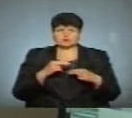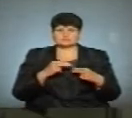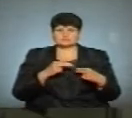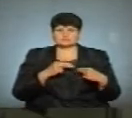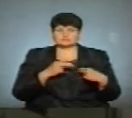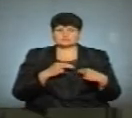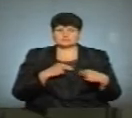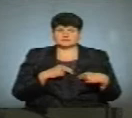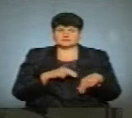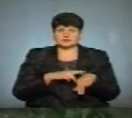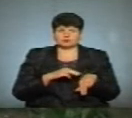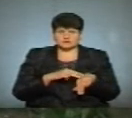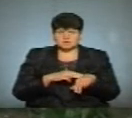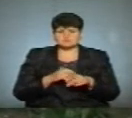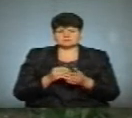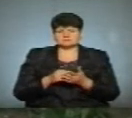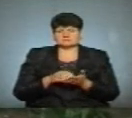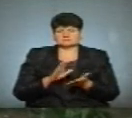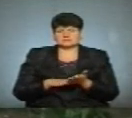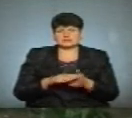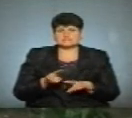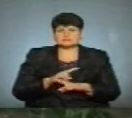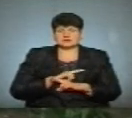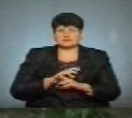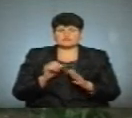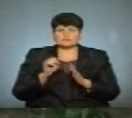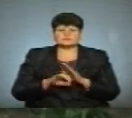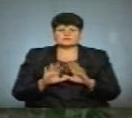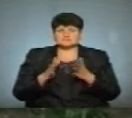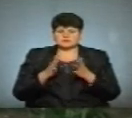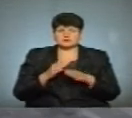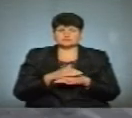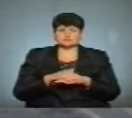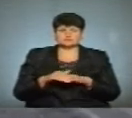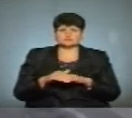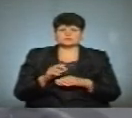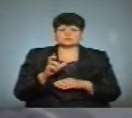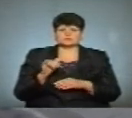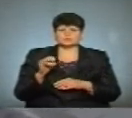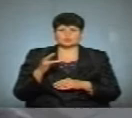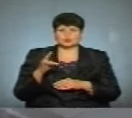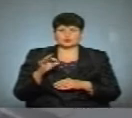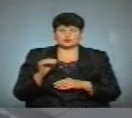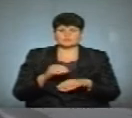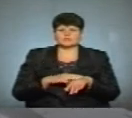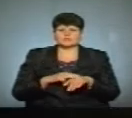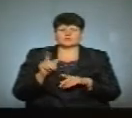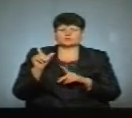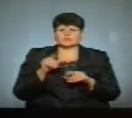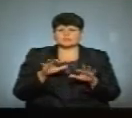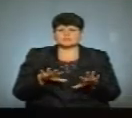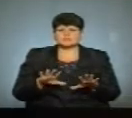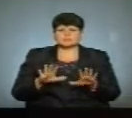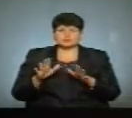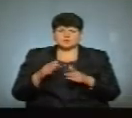поліції, констатували смерть. Вбивство сталося у цьому будинку на вулиці Будного. Правоохоронці, які виїхали на місце події,